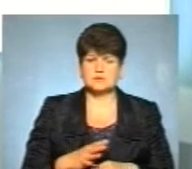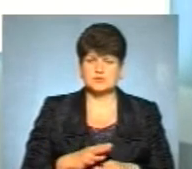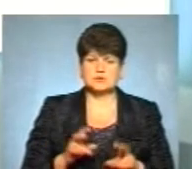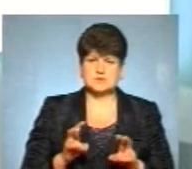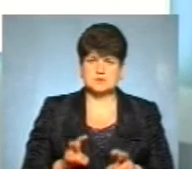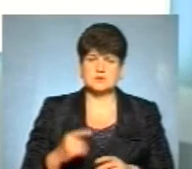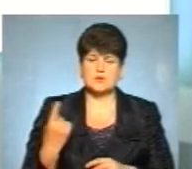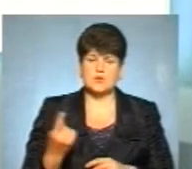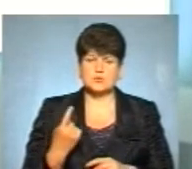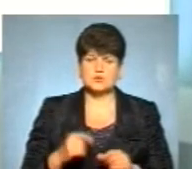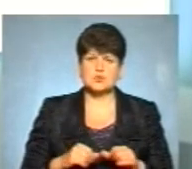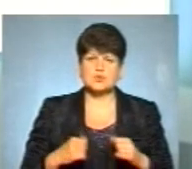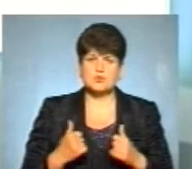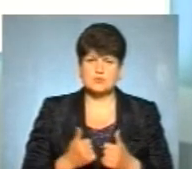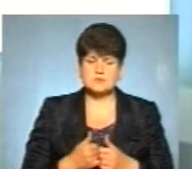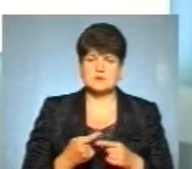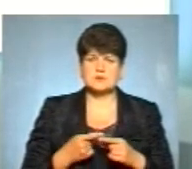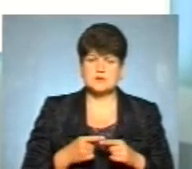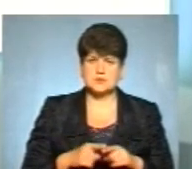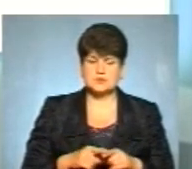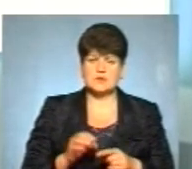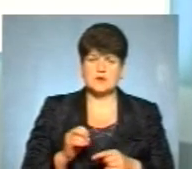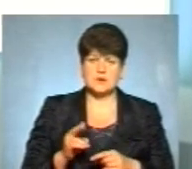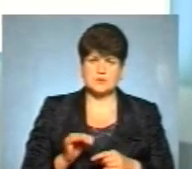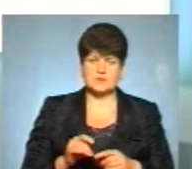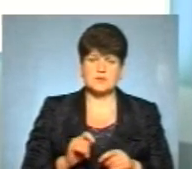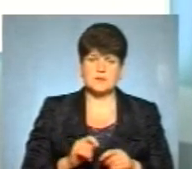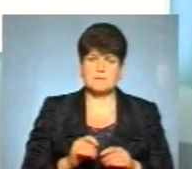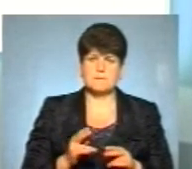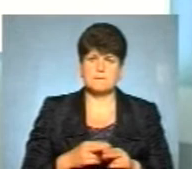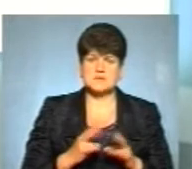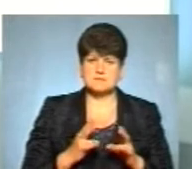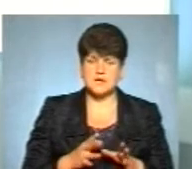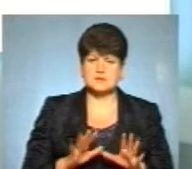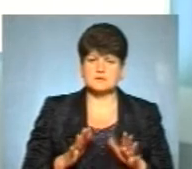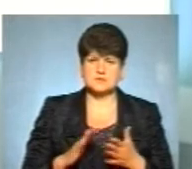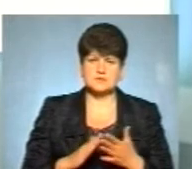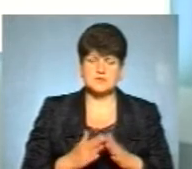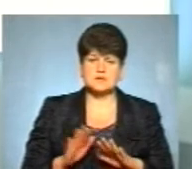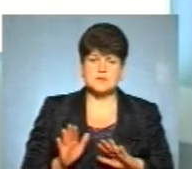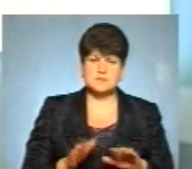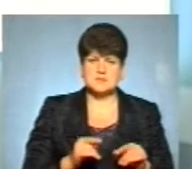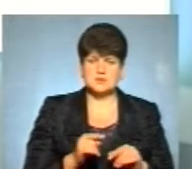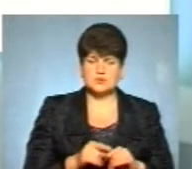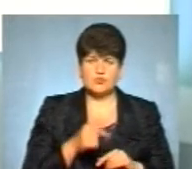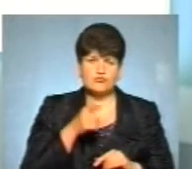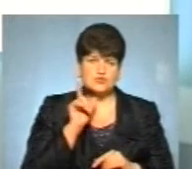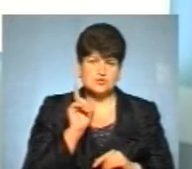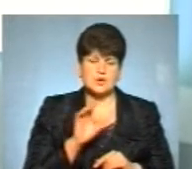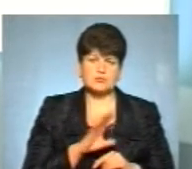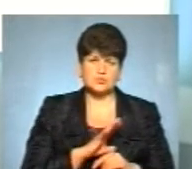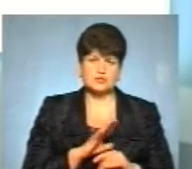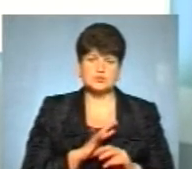засідання обласної комісії з техногенно-екологічної безпеки та надзвичайних ситуацій. Після того, буквально вчора,